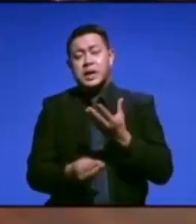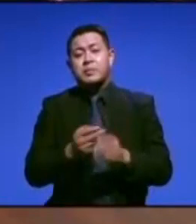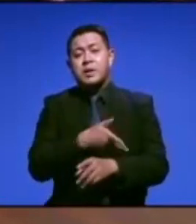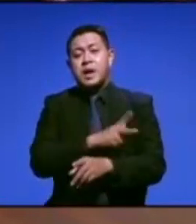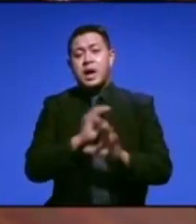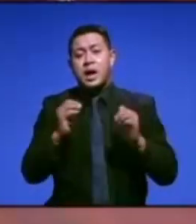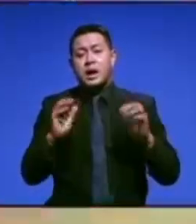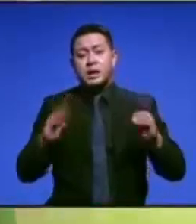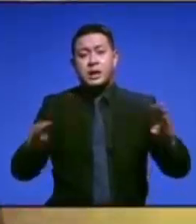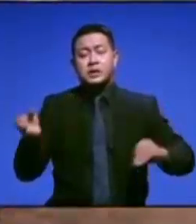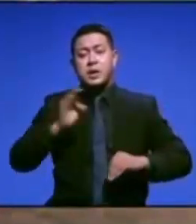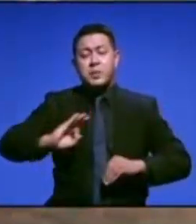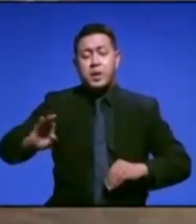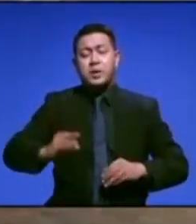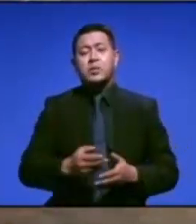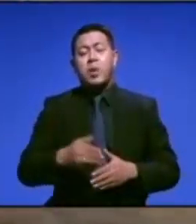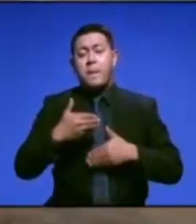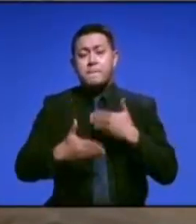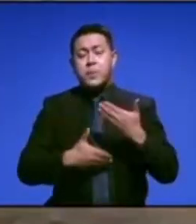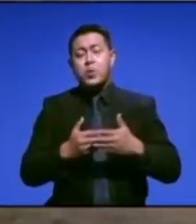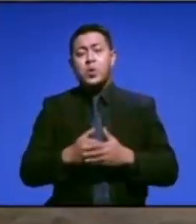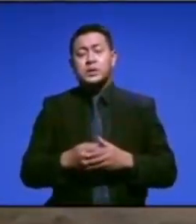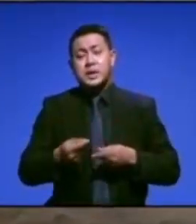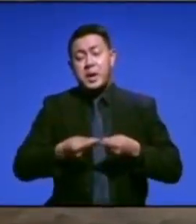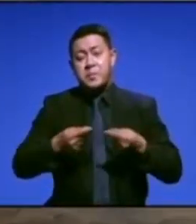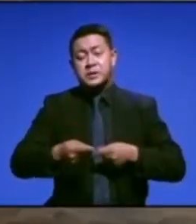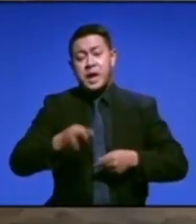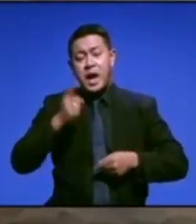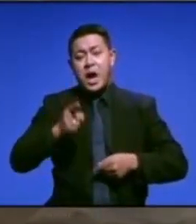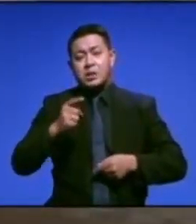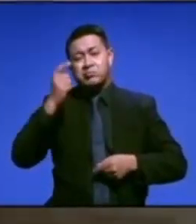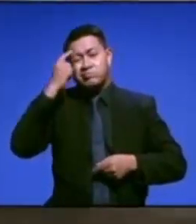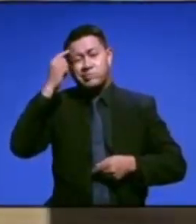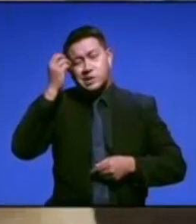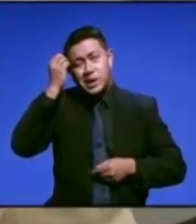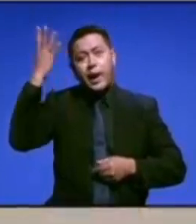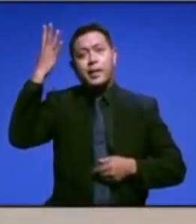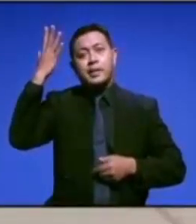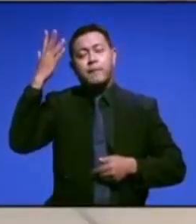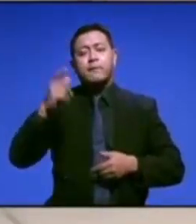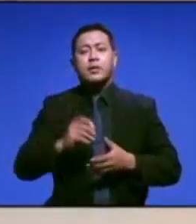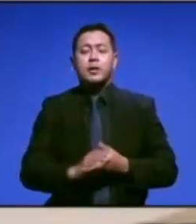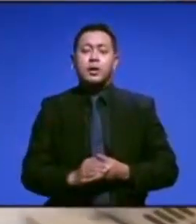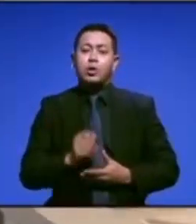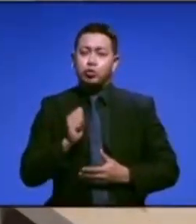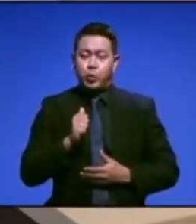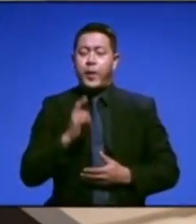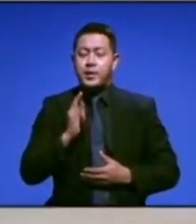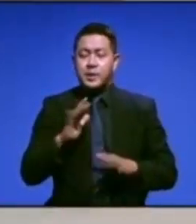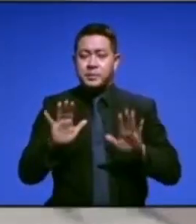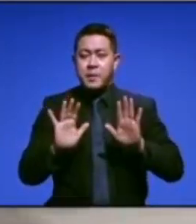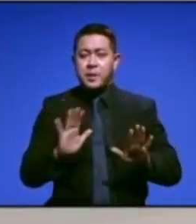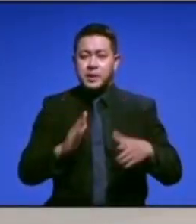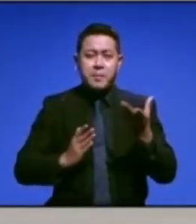baru. Para pengusaha dan pengelola bisnis dituntut melahirkan inovasi-inovasi bisnis agar tetap bisa